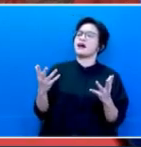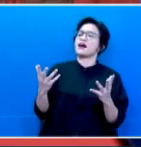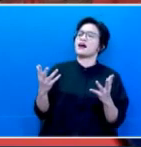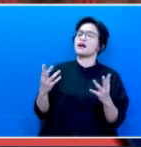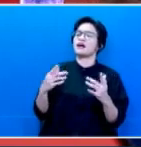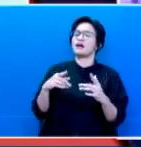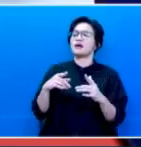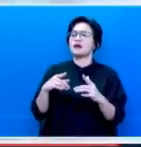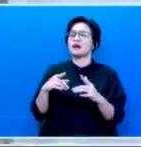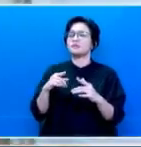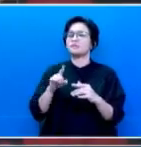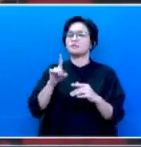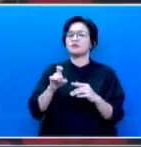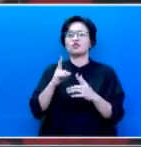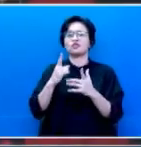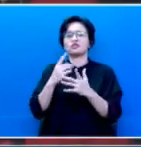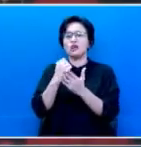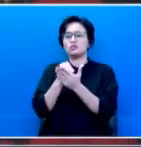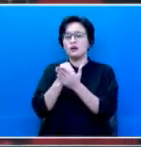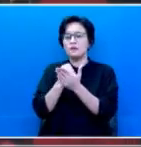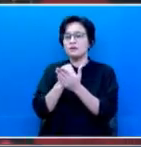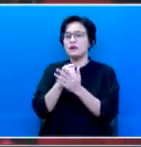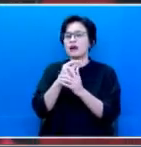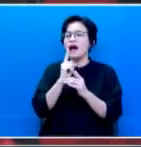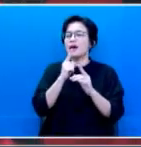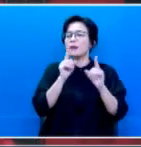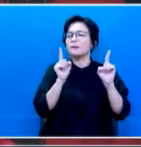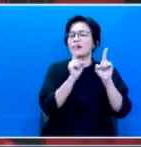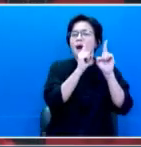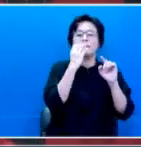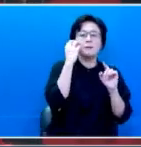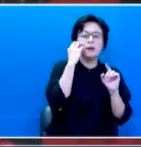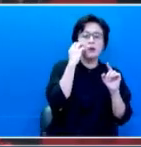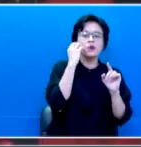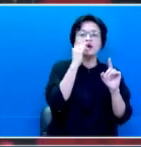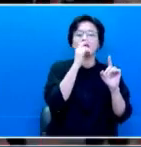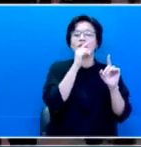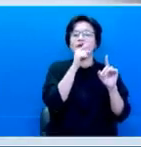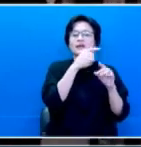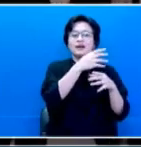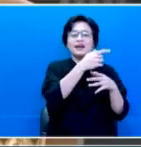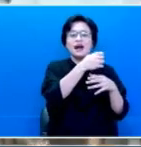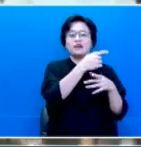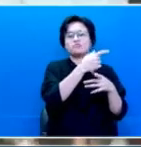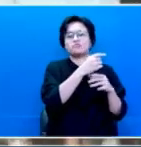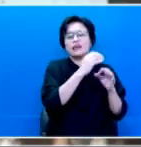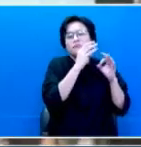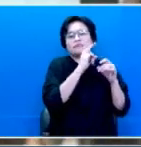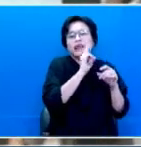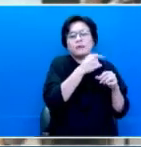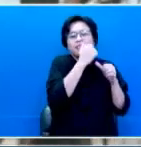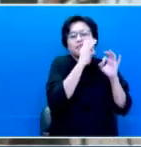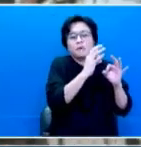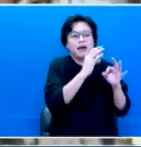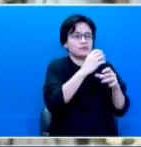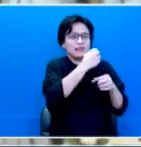sangat jelas kok Jokowi itu berpihak kepada Prabowo dan itu lebih jelas lagi dengan mendudukkan Gibran sebagai cowok PR Prabowo kan itu sudah sangat